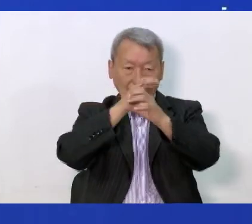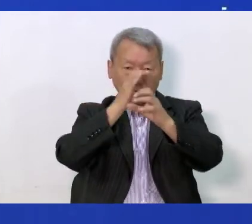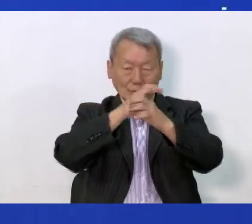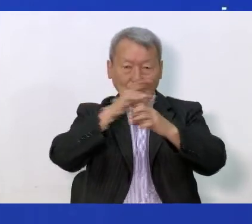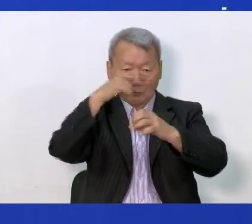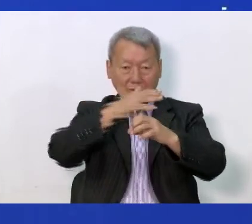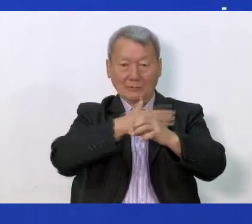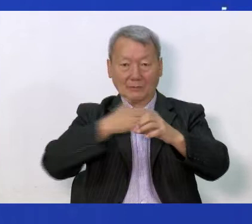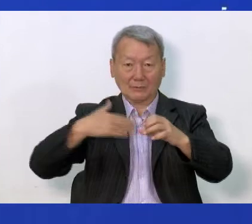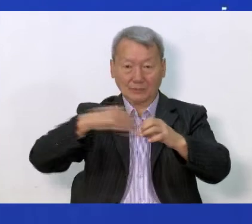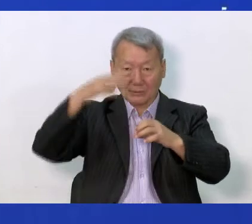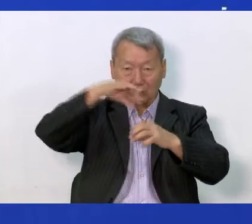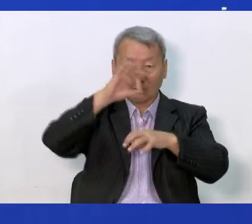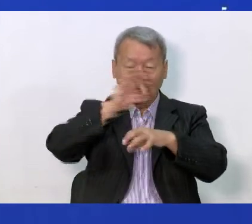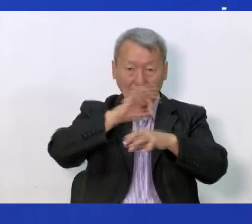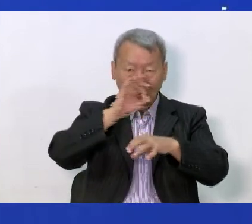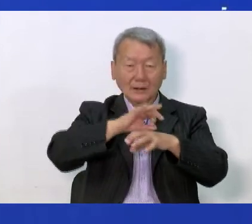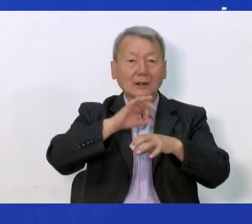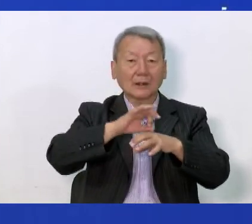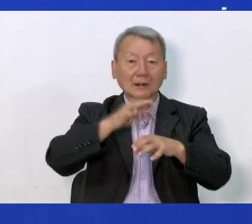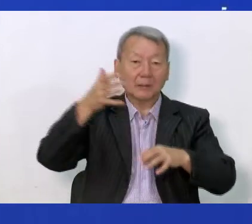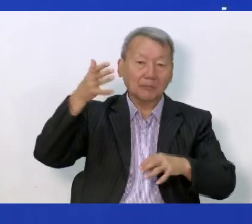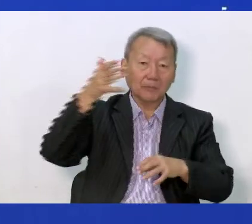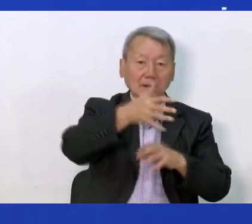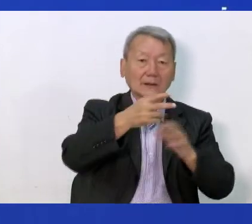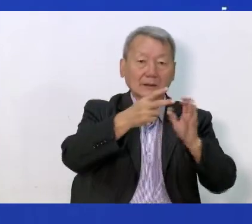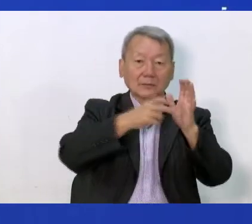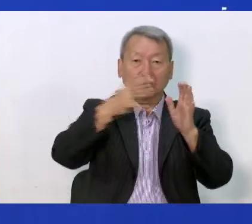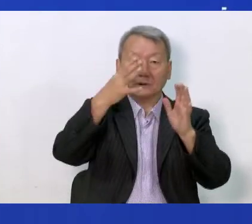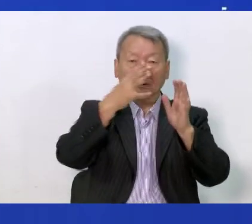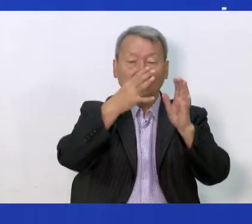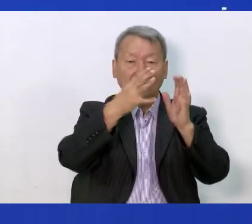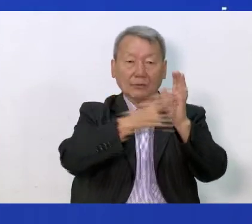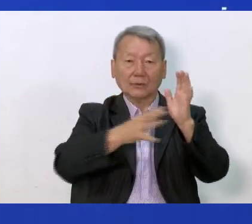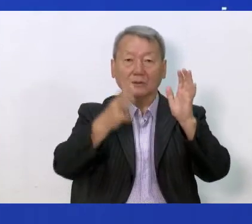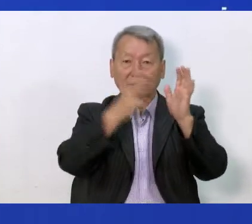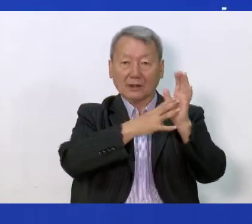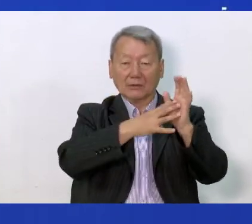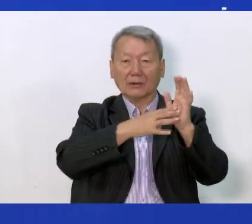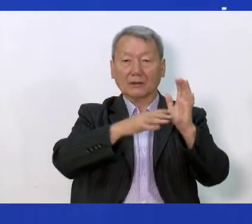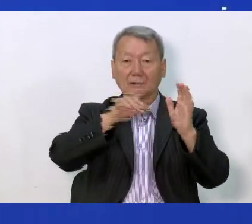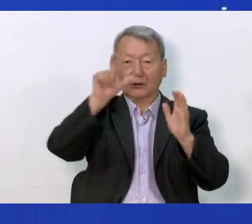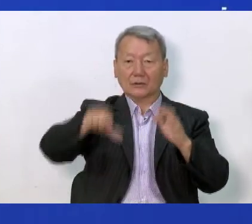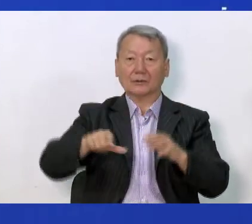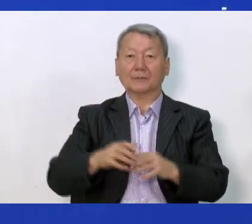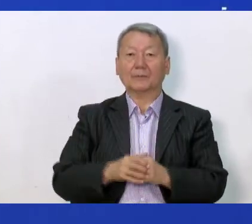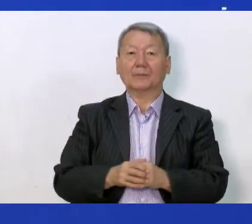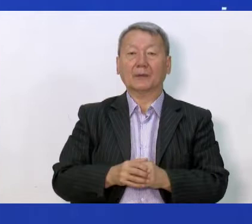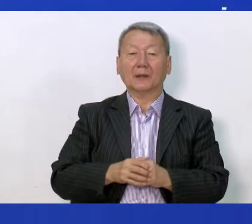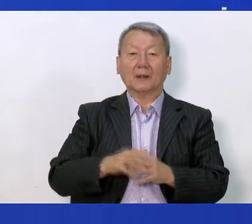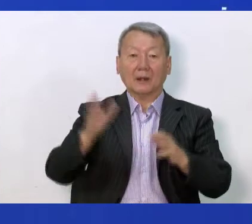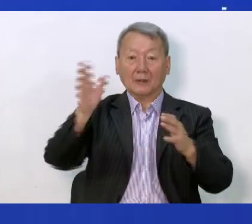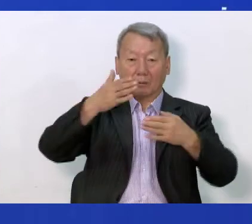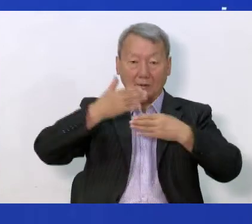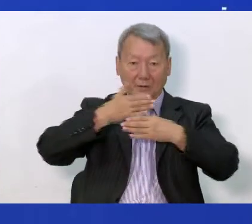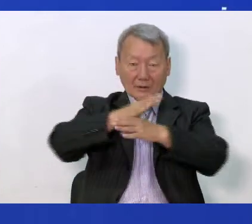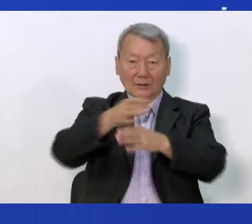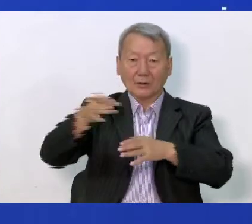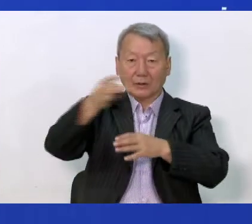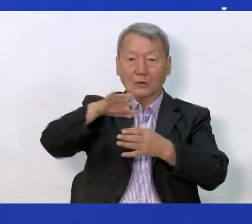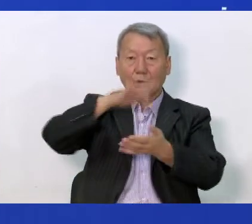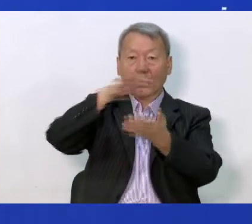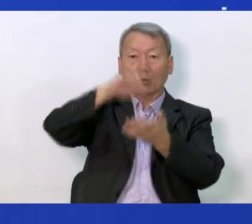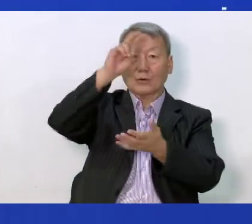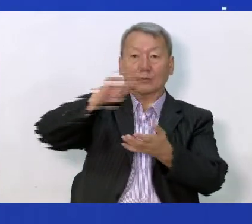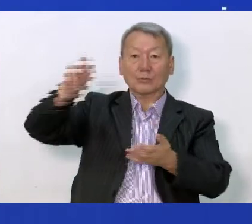клинико-эпидемиологически подтвержденным диагнозом COVID-19 5 799 пациентов. В разрезе регионов: в городе